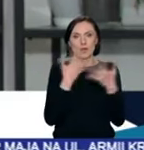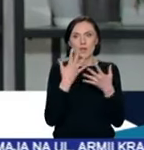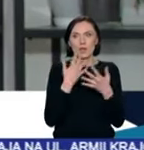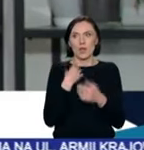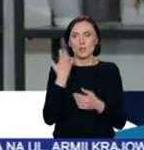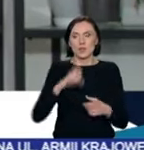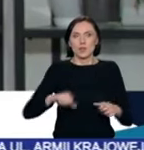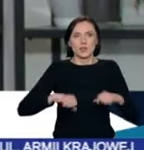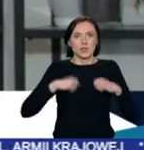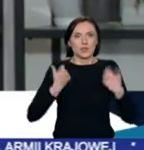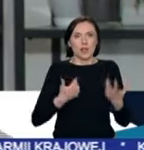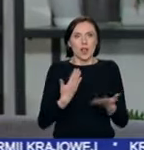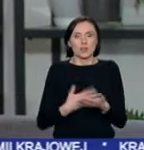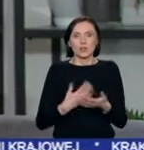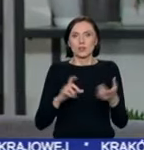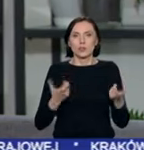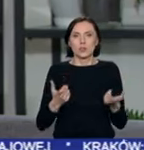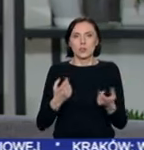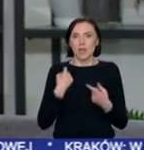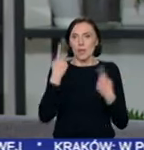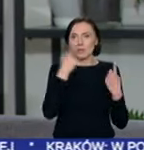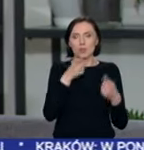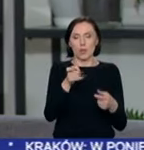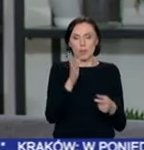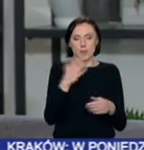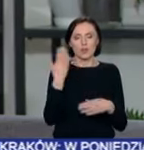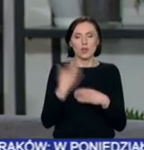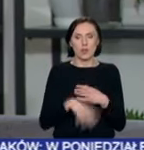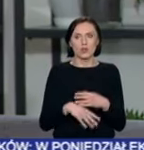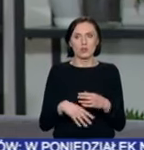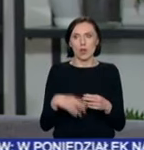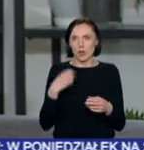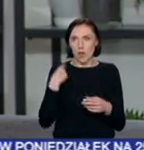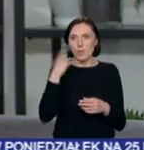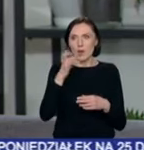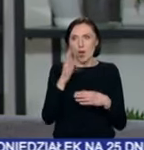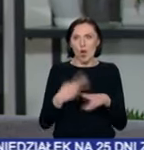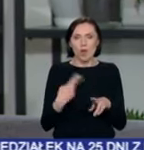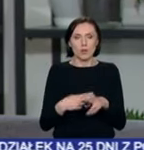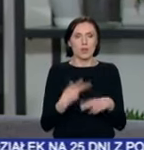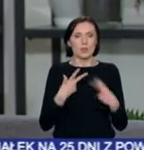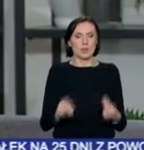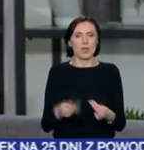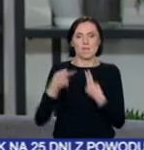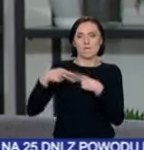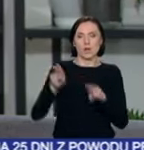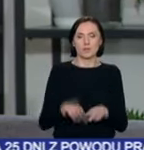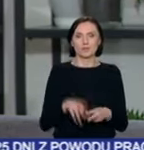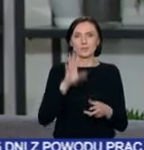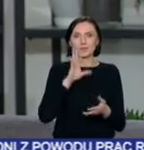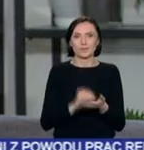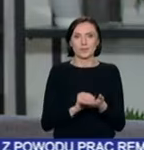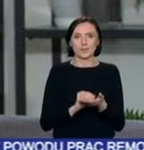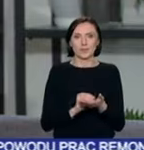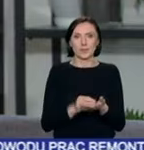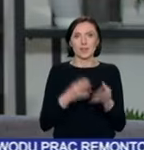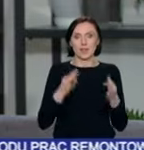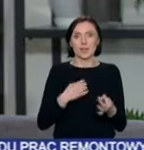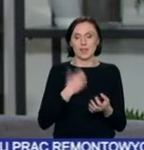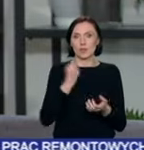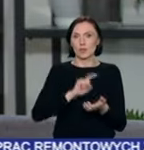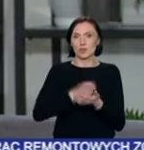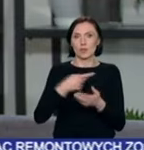się rozzłościłem. Myślałem, że to już będzie koniec choroby. No i teraz chcę jak najszybciej